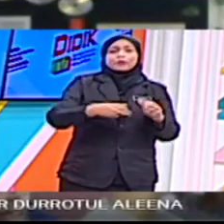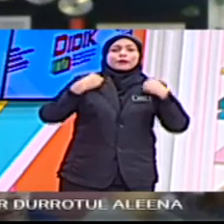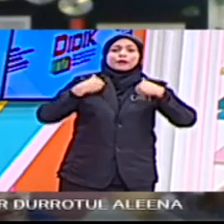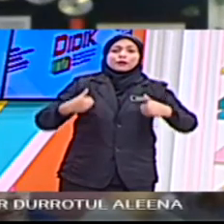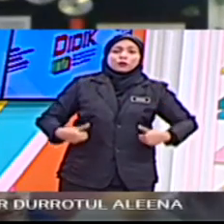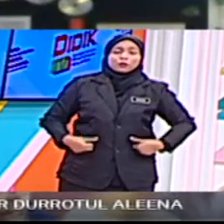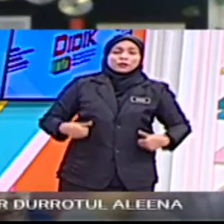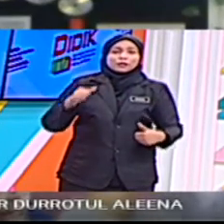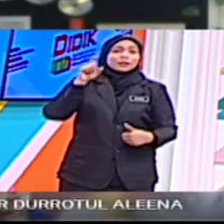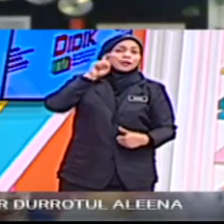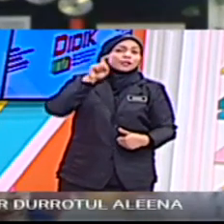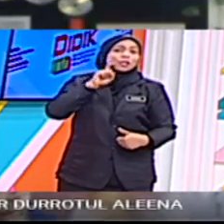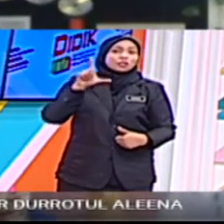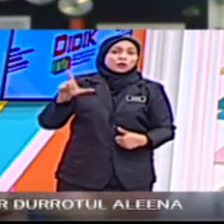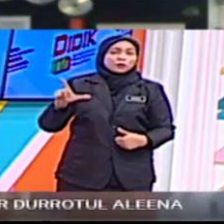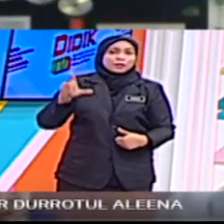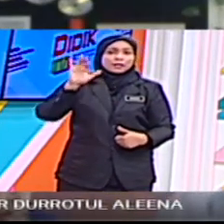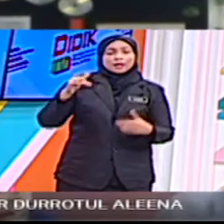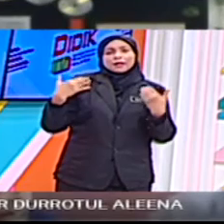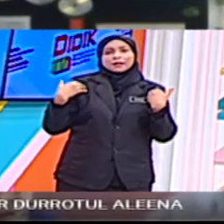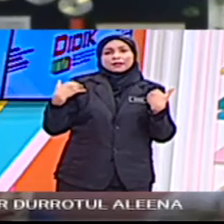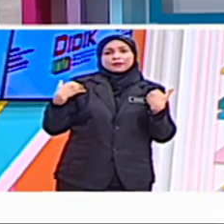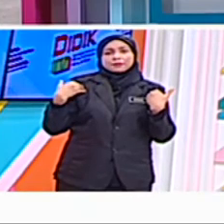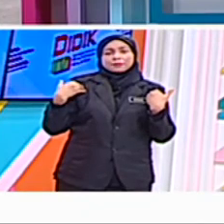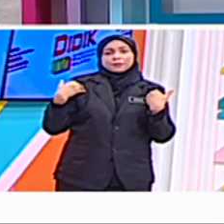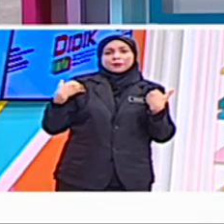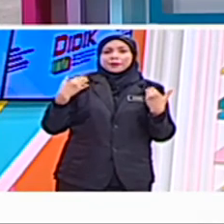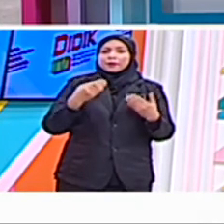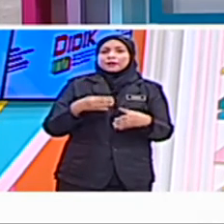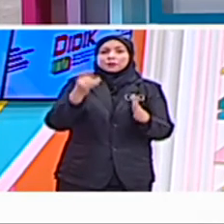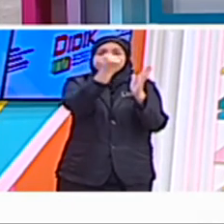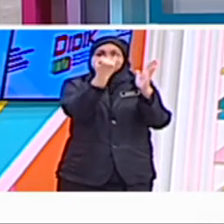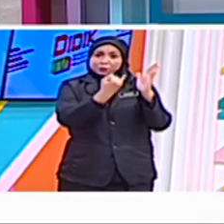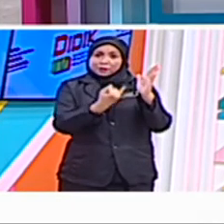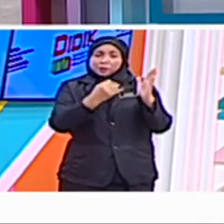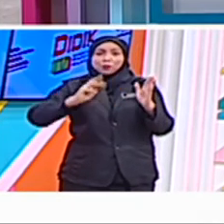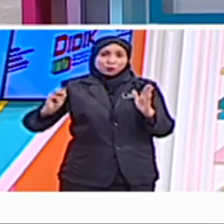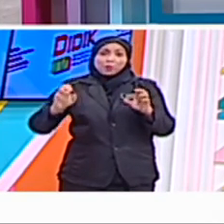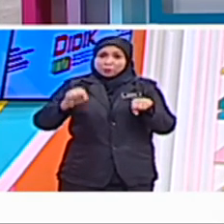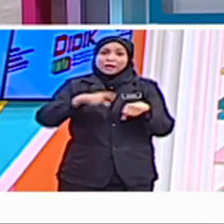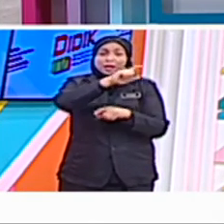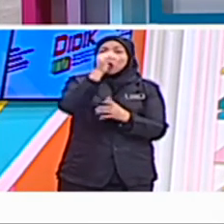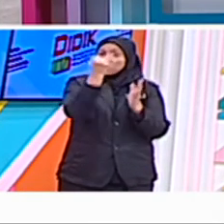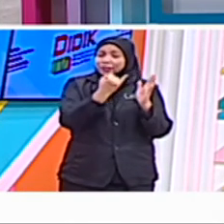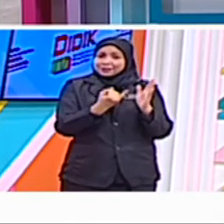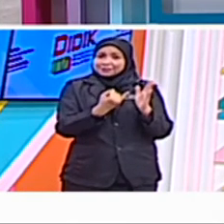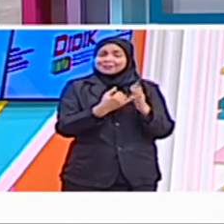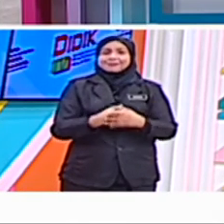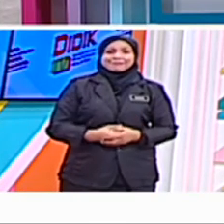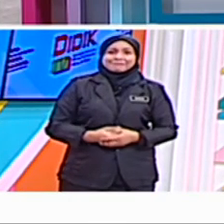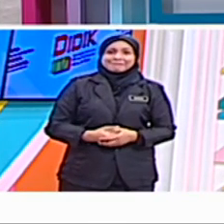yang pada gambar rajah yang mereka akan lukis. Murid-murid cikgu boleh tak lukis? Lukis gambar